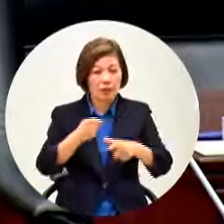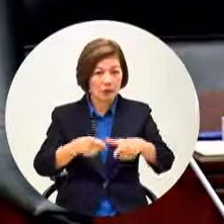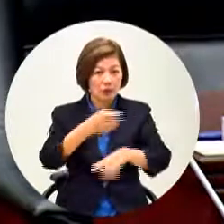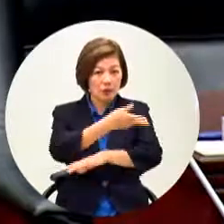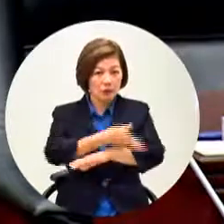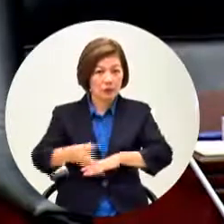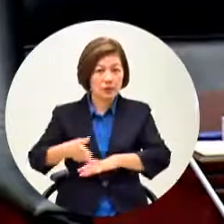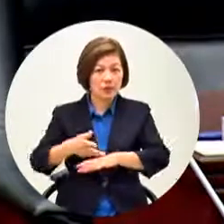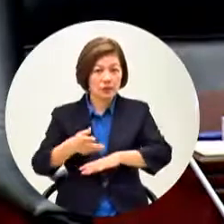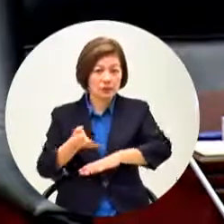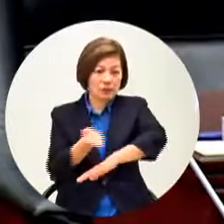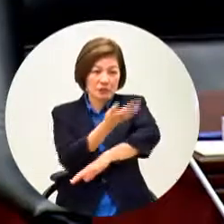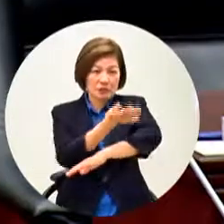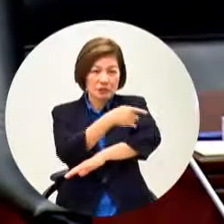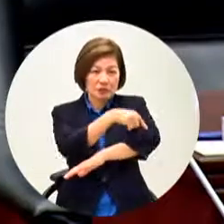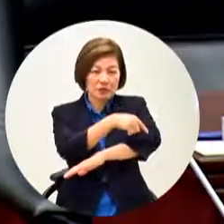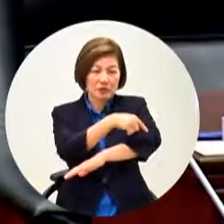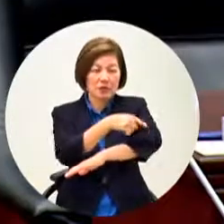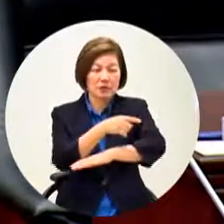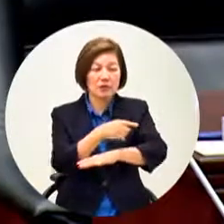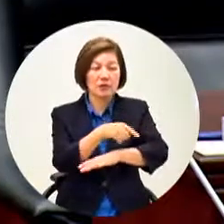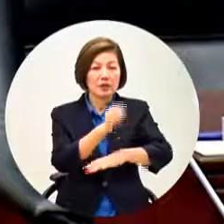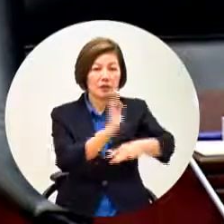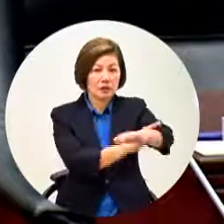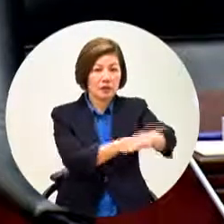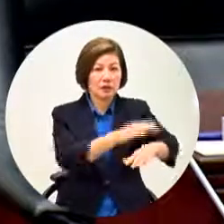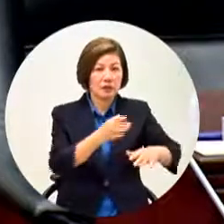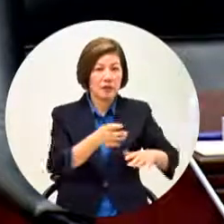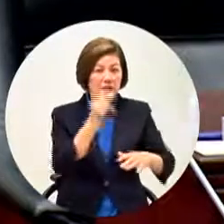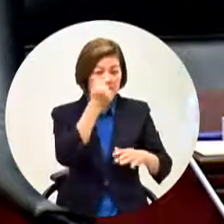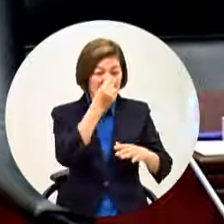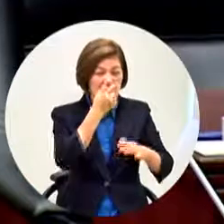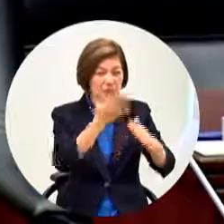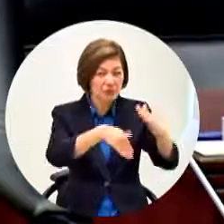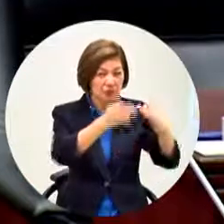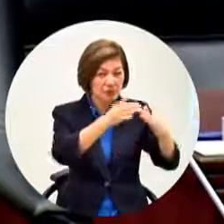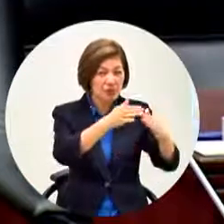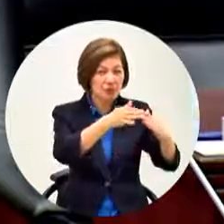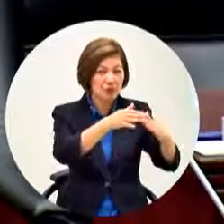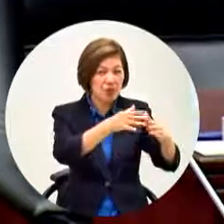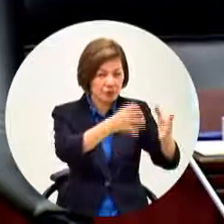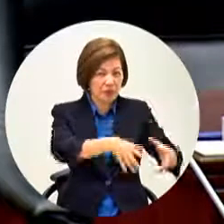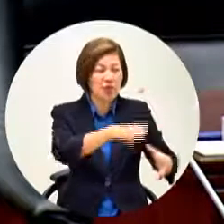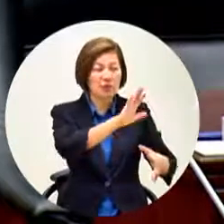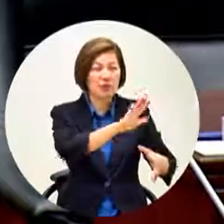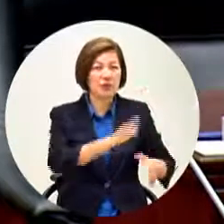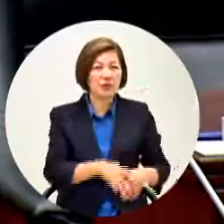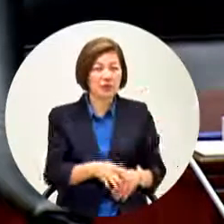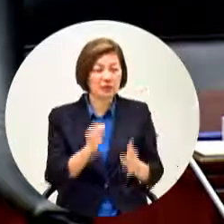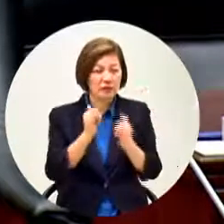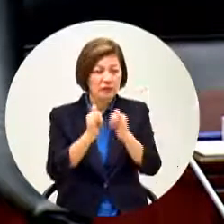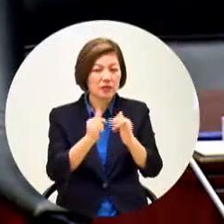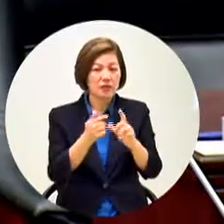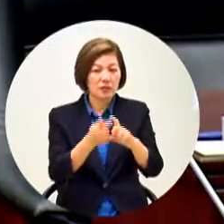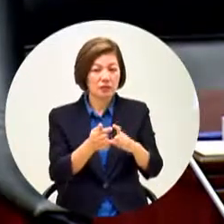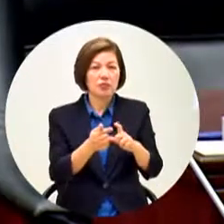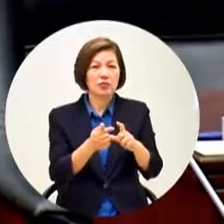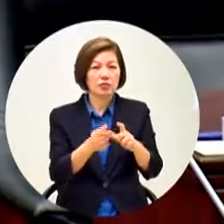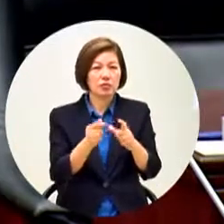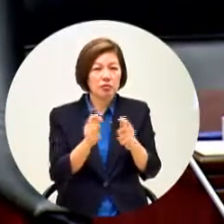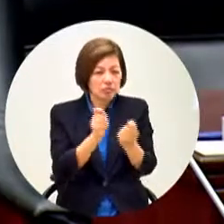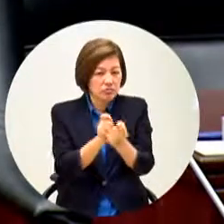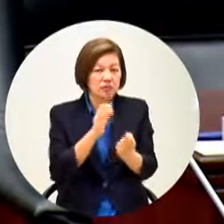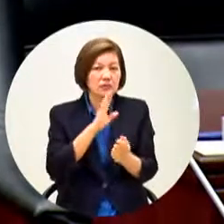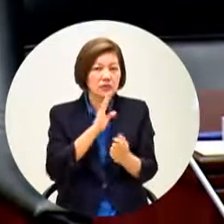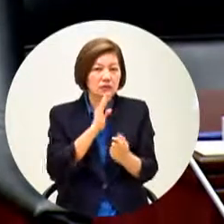去哩倒手边有一个特殊学校。拄啊，就是因这个社区上近的所在，安尼学校内底有停